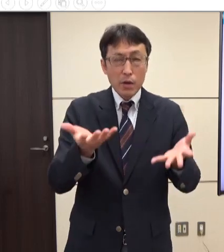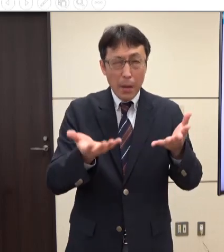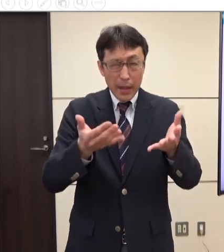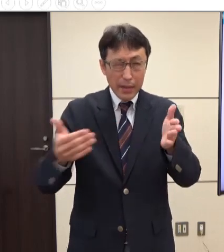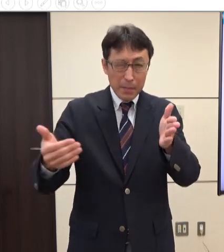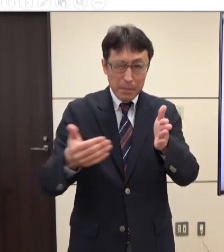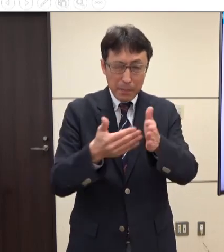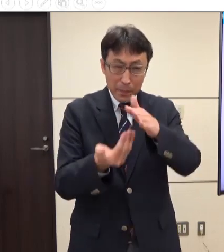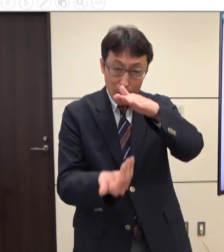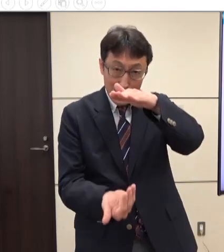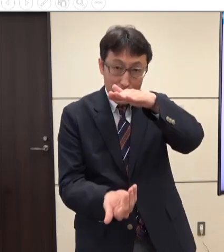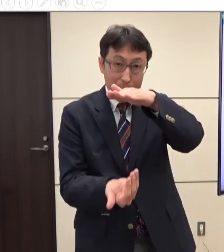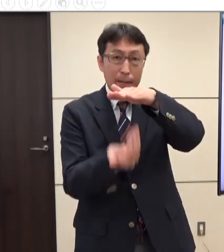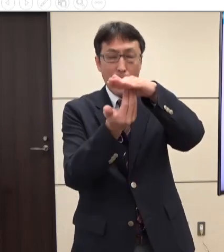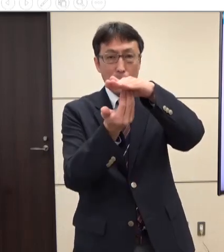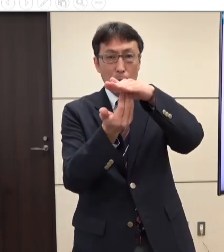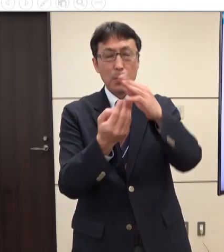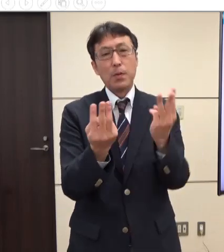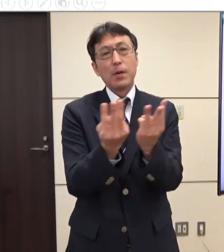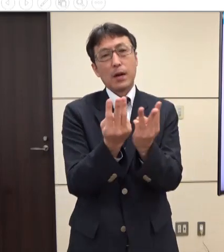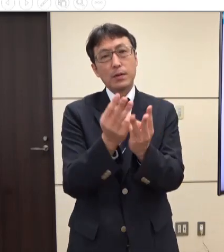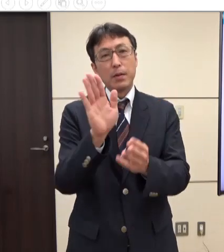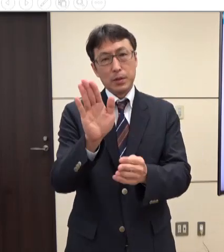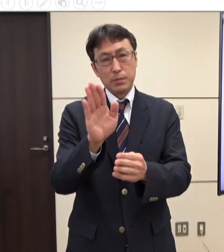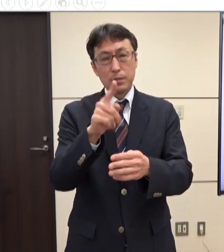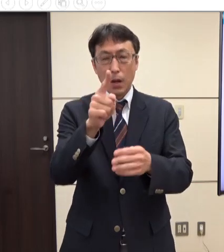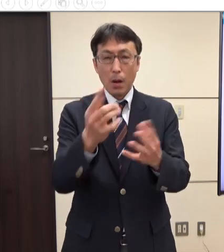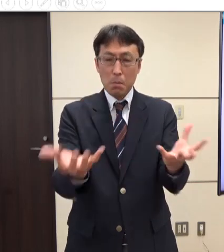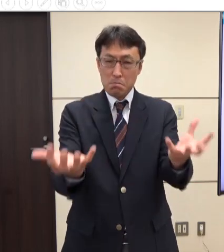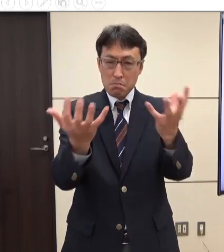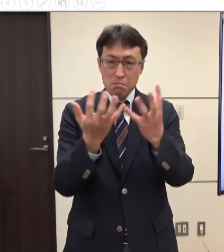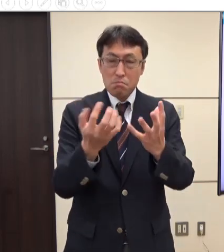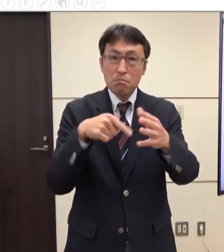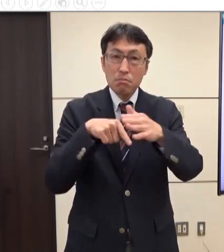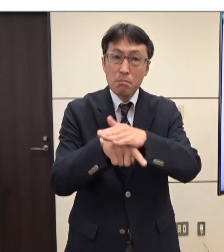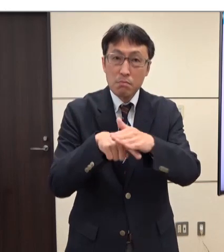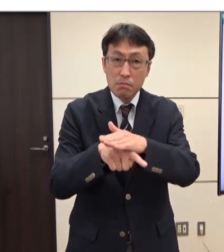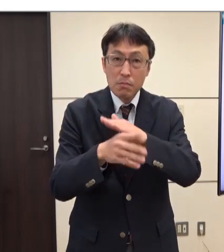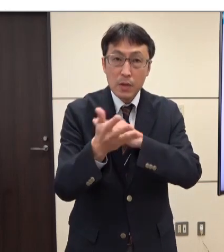っております。その要因といたしましては、